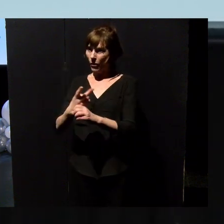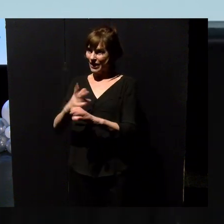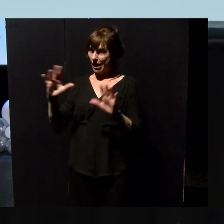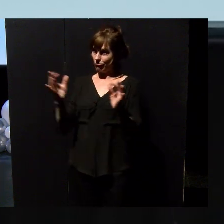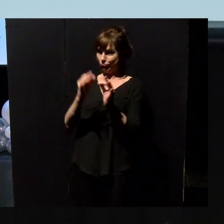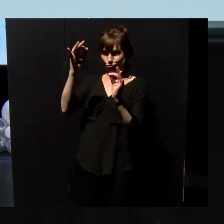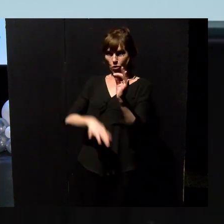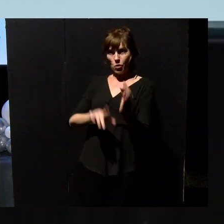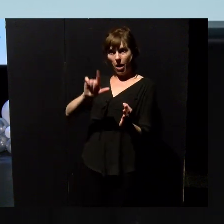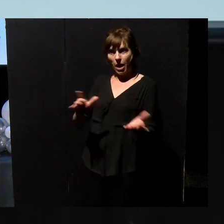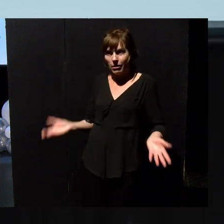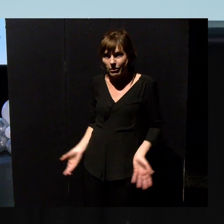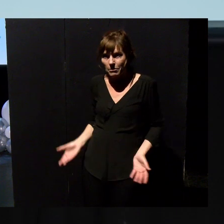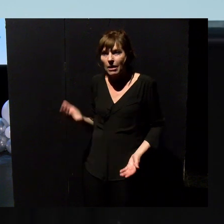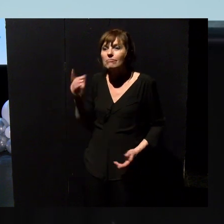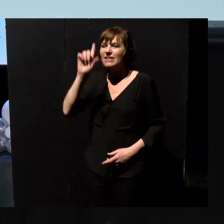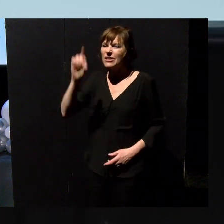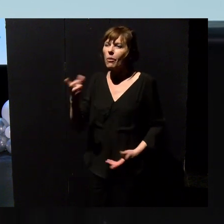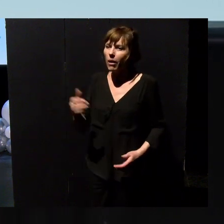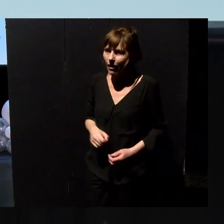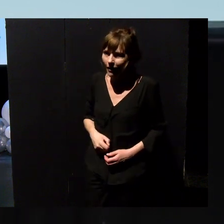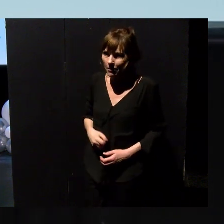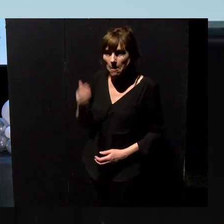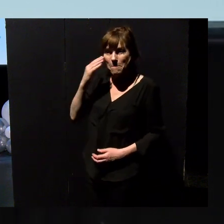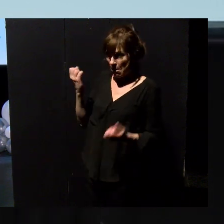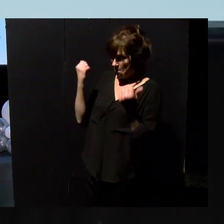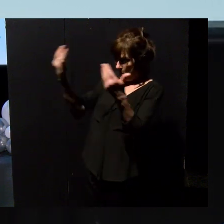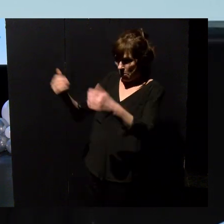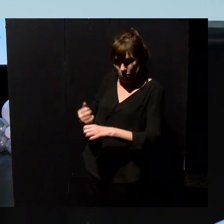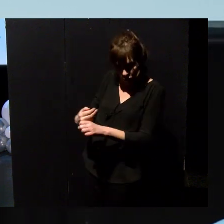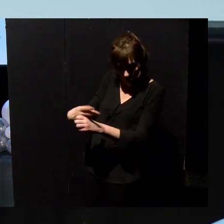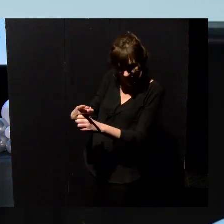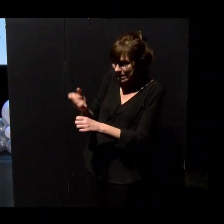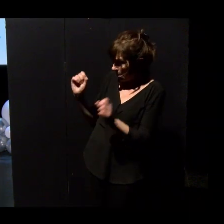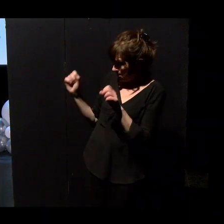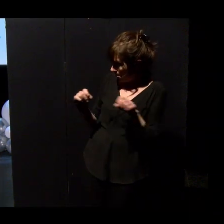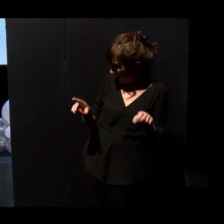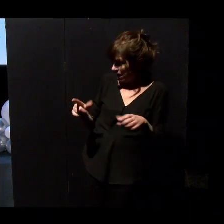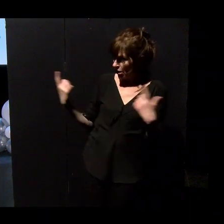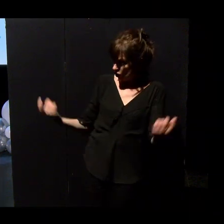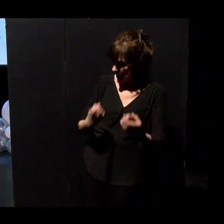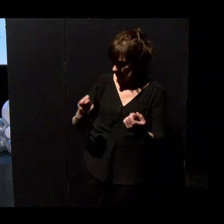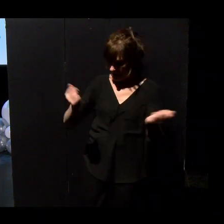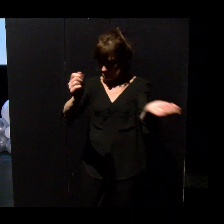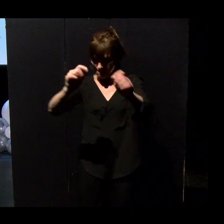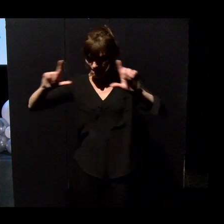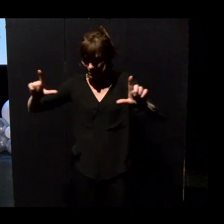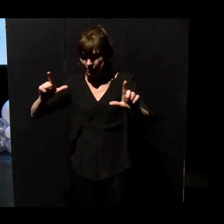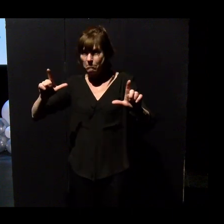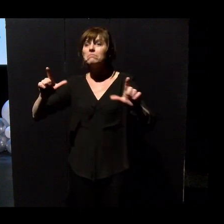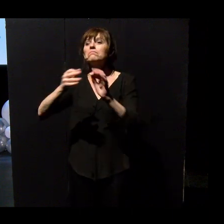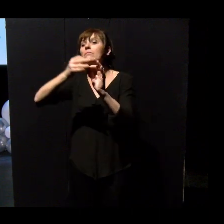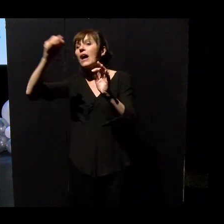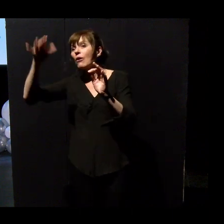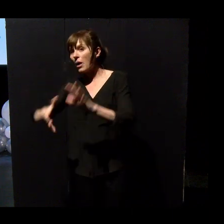vraiment, lorsqu'on utilise cet outil pour les patients, est-ce qu'on modifie la carte? Est-ce qu'on l'agrandit? Alors, ce que vous voyez en haut